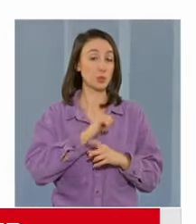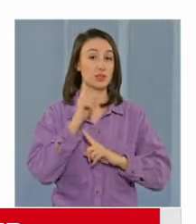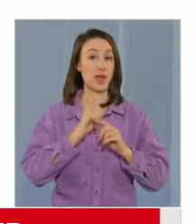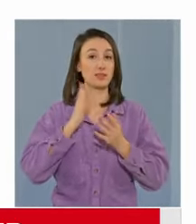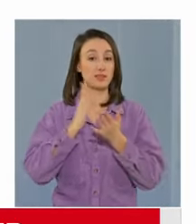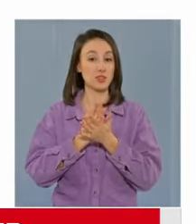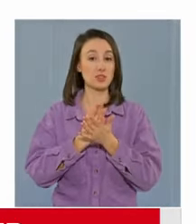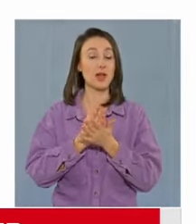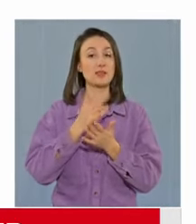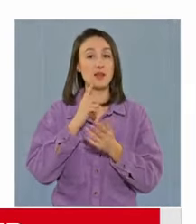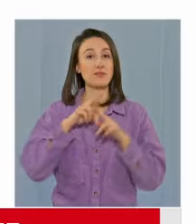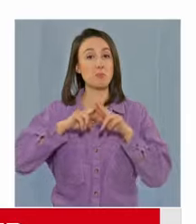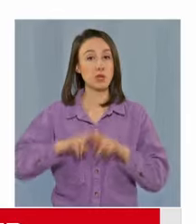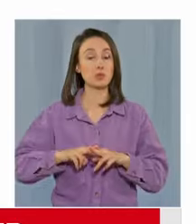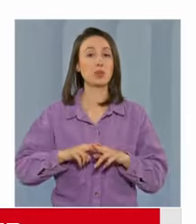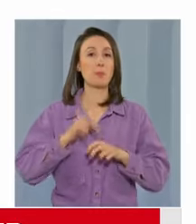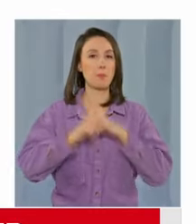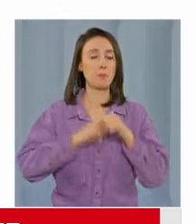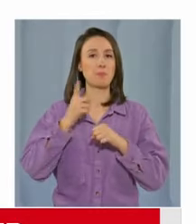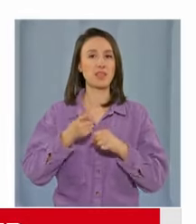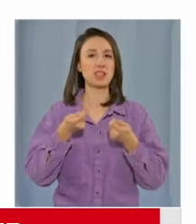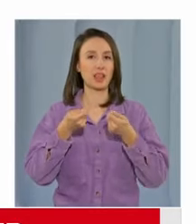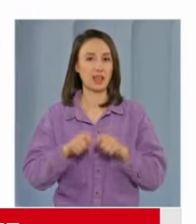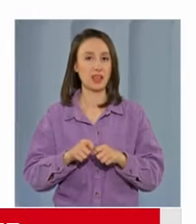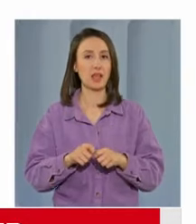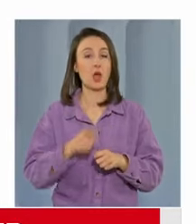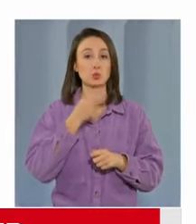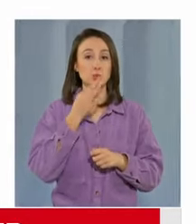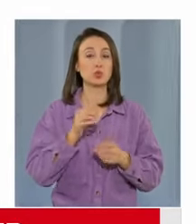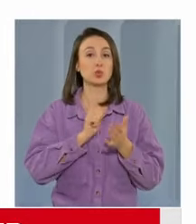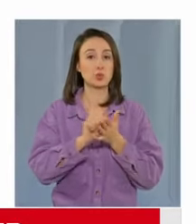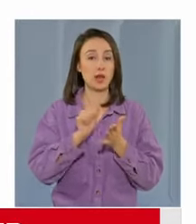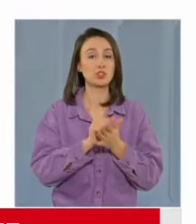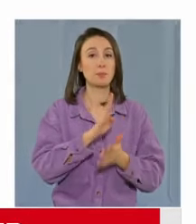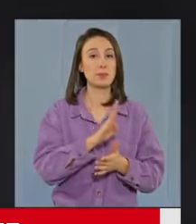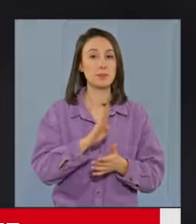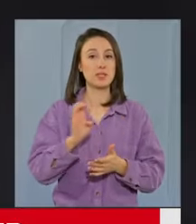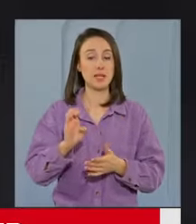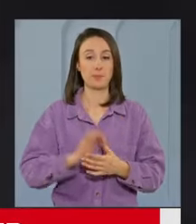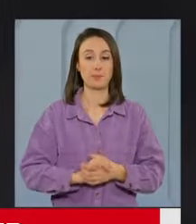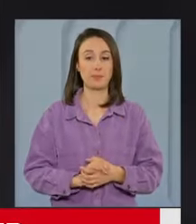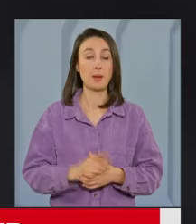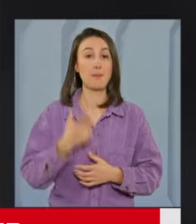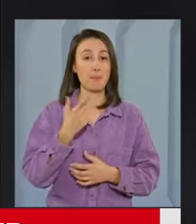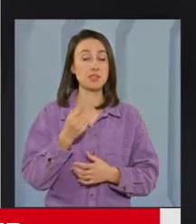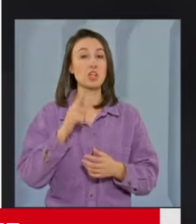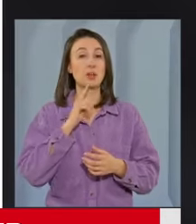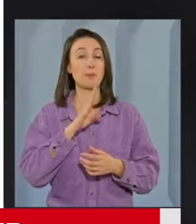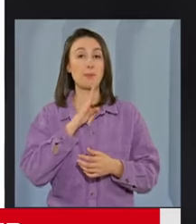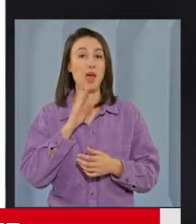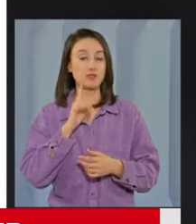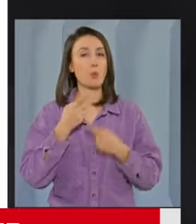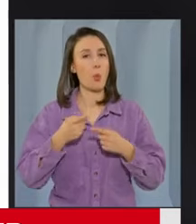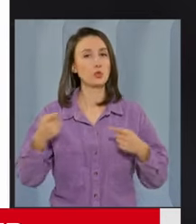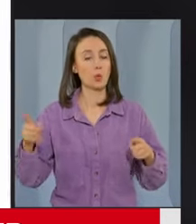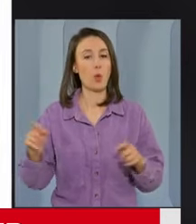decizia originală s-ar fi menținut, cariera sa s-ar fi încheiat, au titrat jurnaliștii de la BBC. Mesajele pe platforma X au